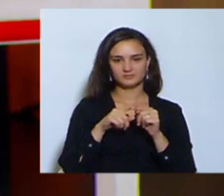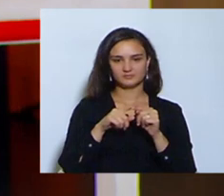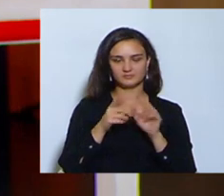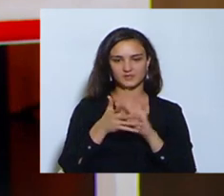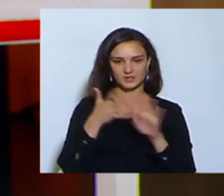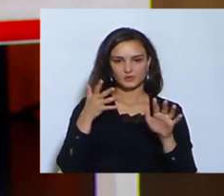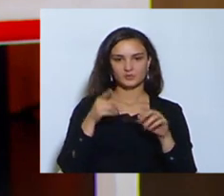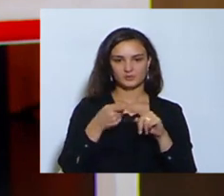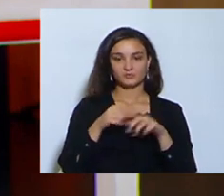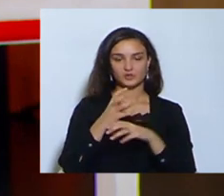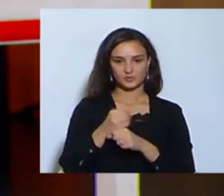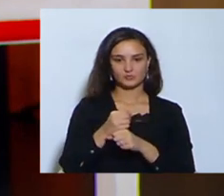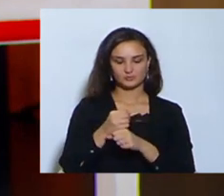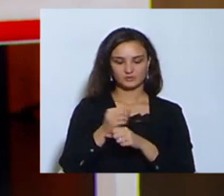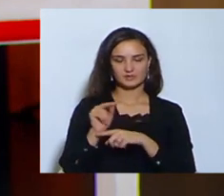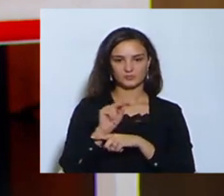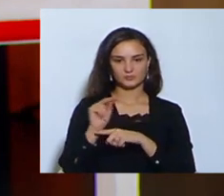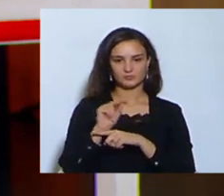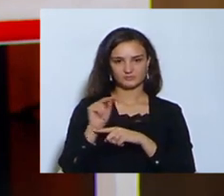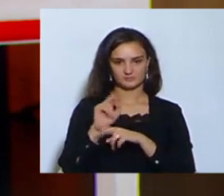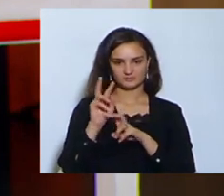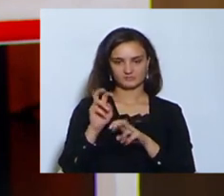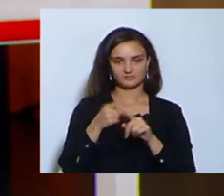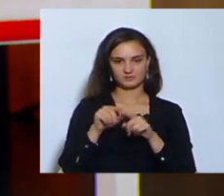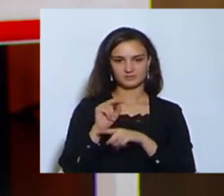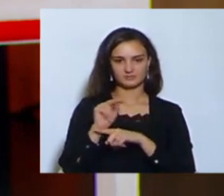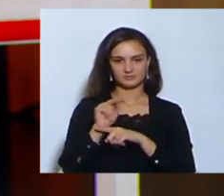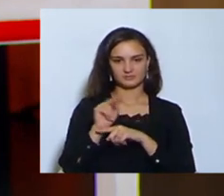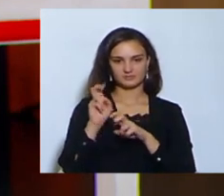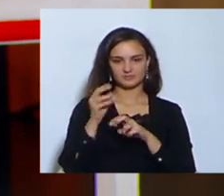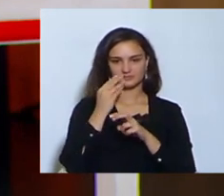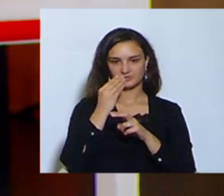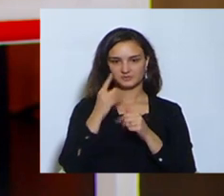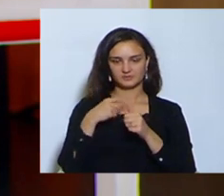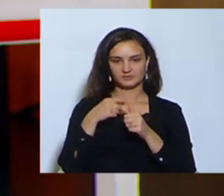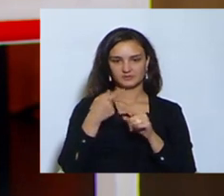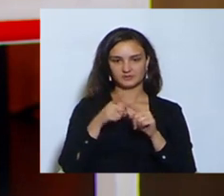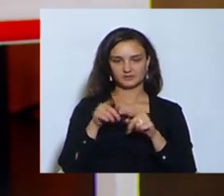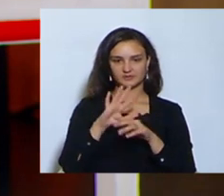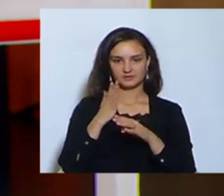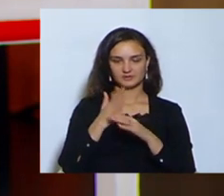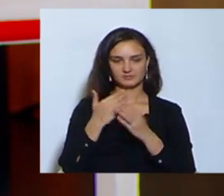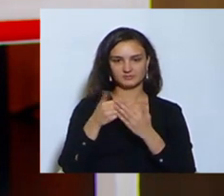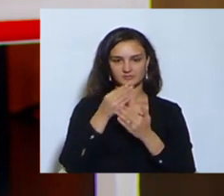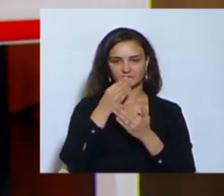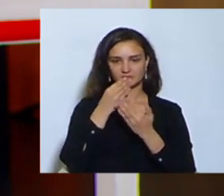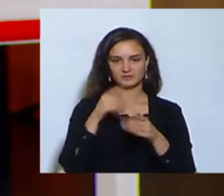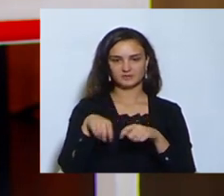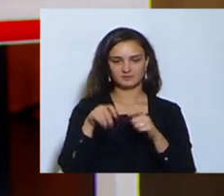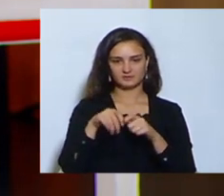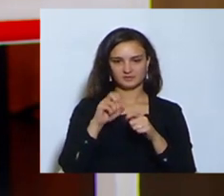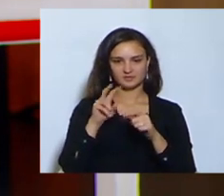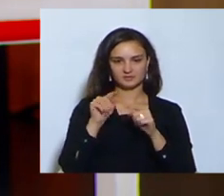გაცნობიერებულად შეზღუდული კვება სამკურნალო დატვირთვით ამას სამკურნალო კვება ჰქვია ეს არ არის არც კვებითი ქცევის დარღვევა